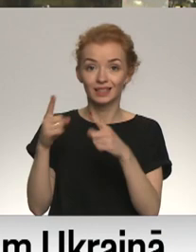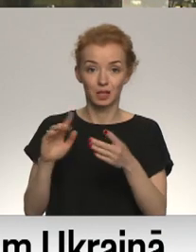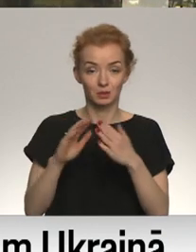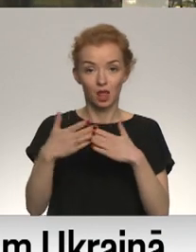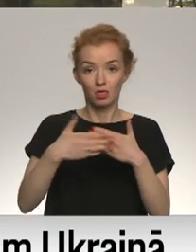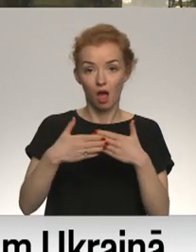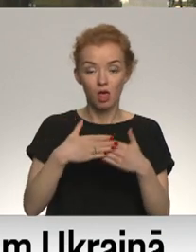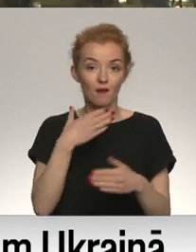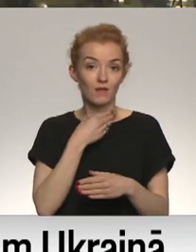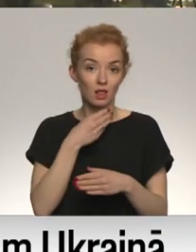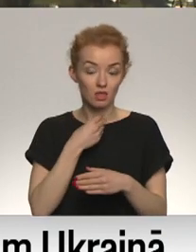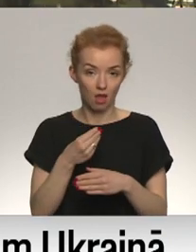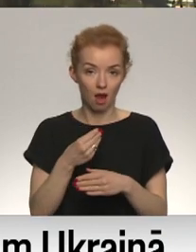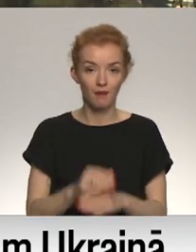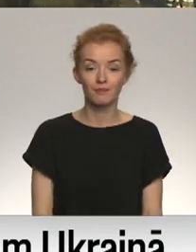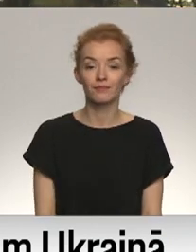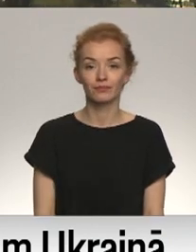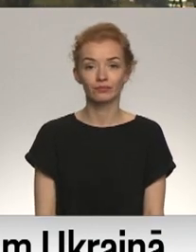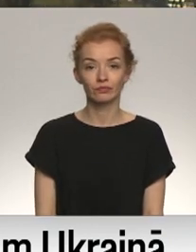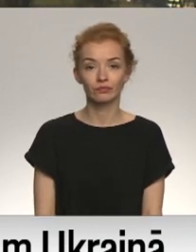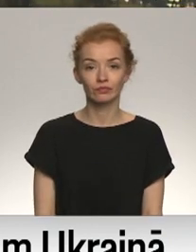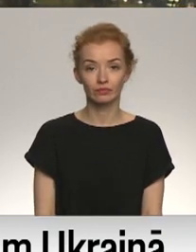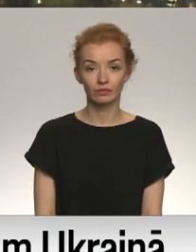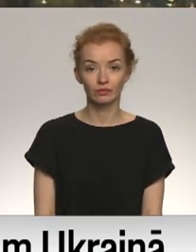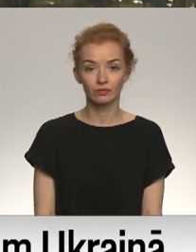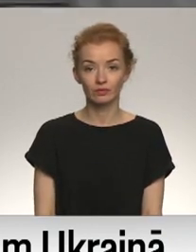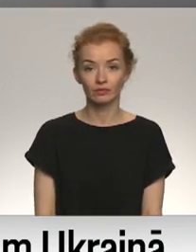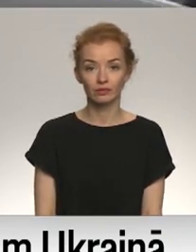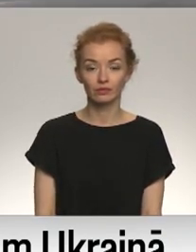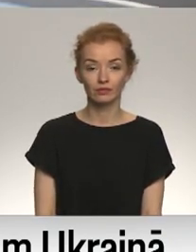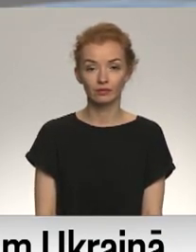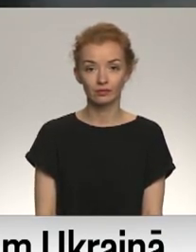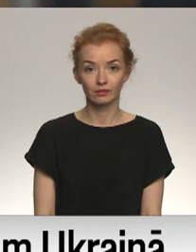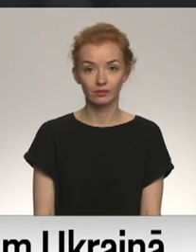un Viļņā un vairāk Vitas Ānstratas reportāžā.